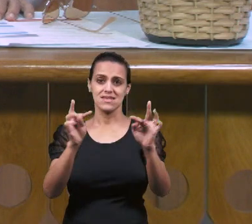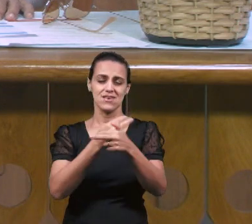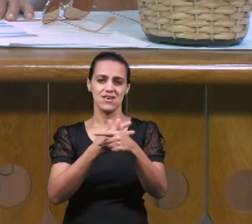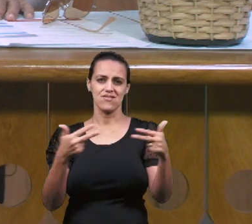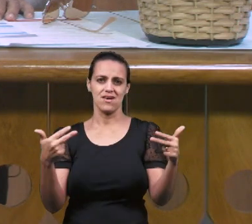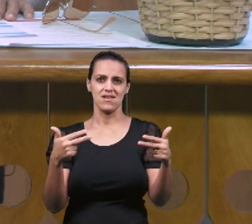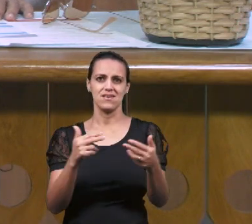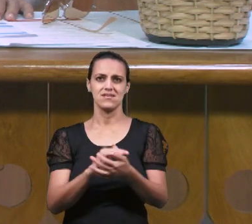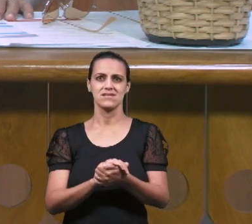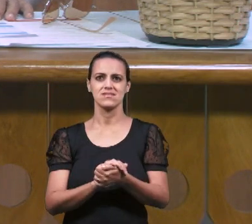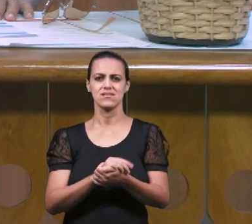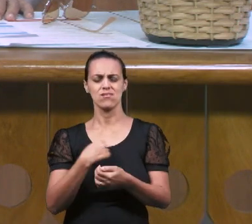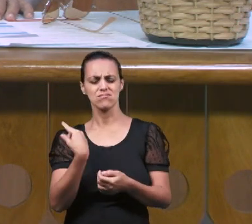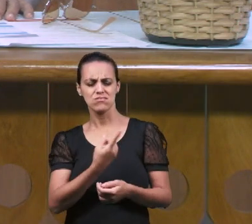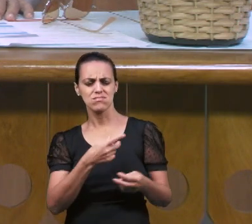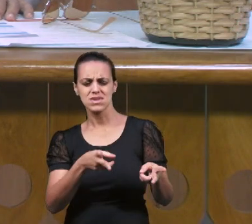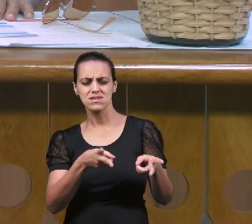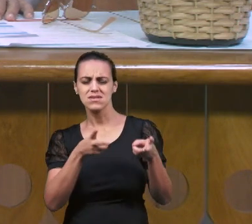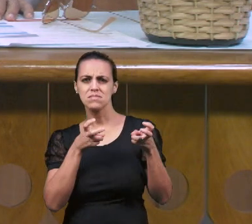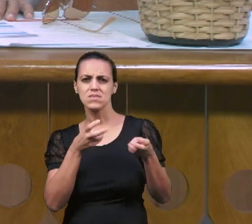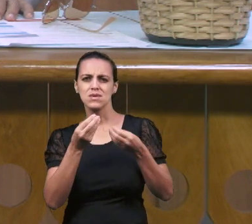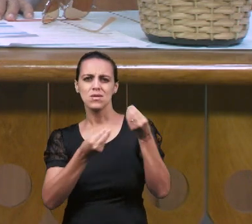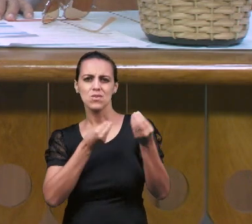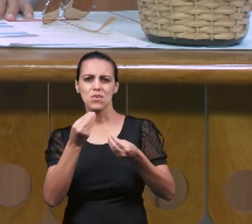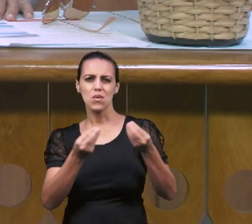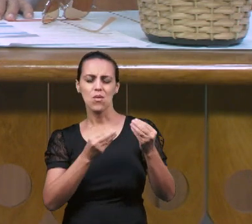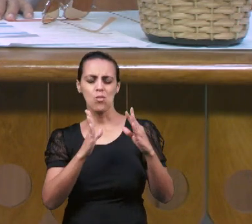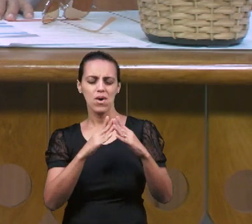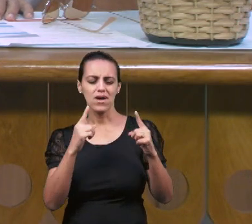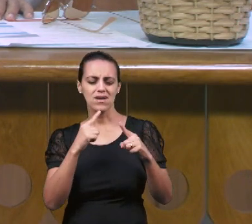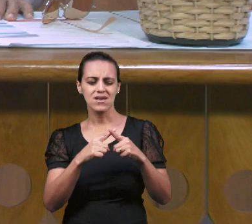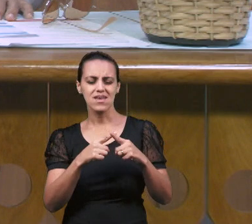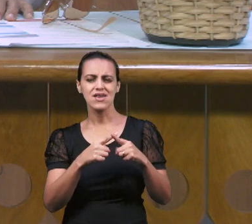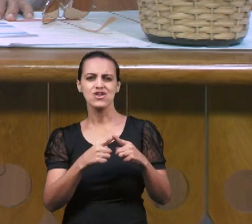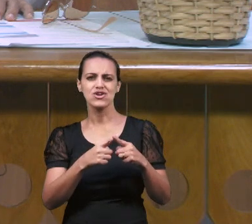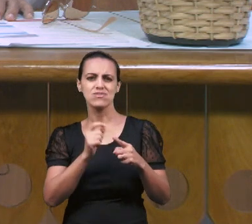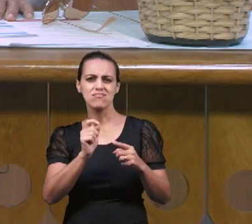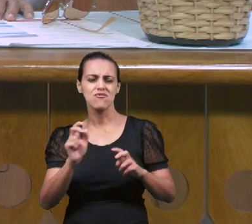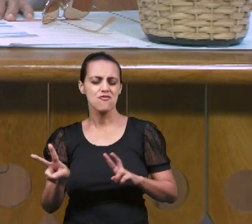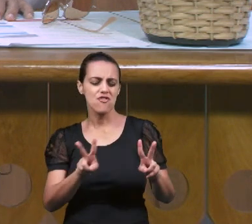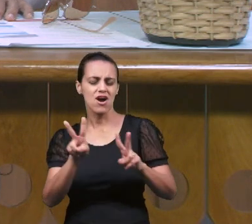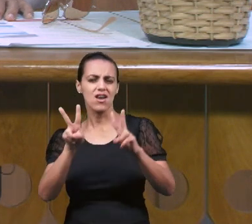directe l'Église qui vit et donne la valeur aux enseignements de l'EBD